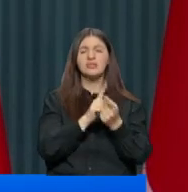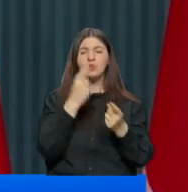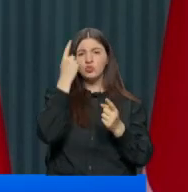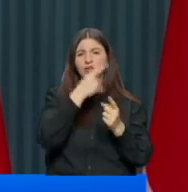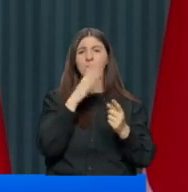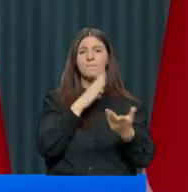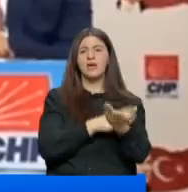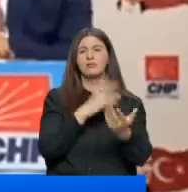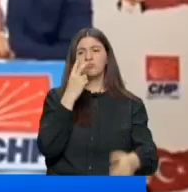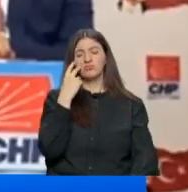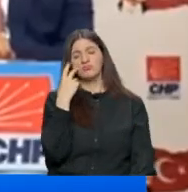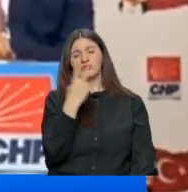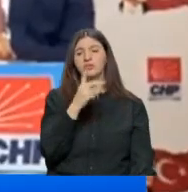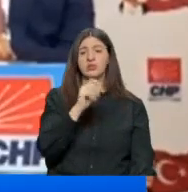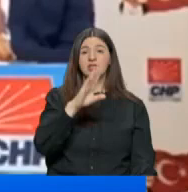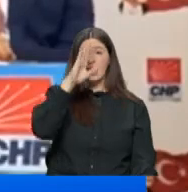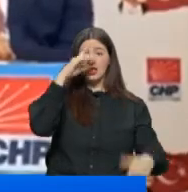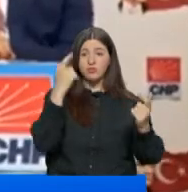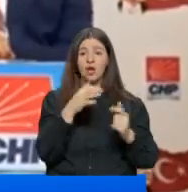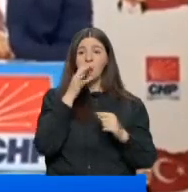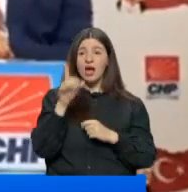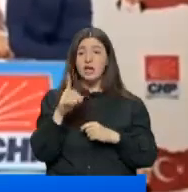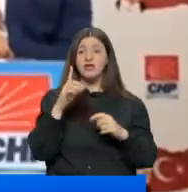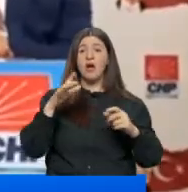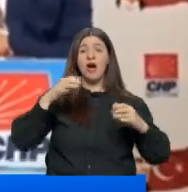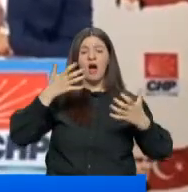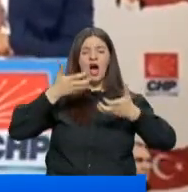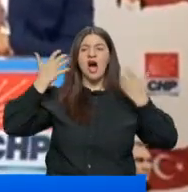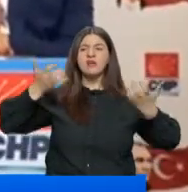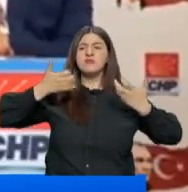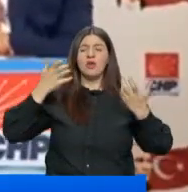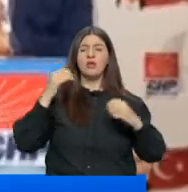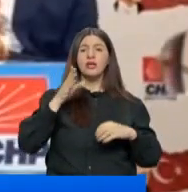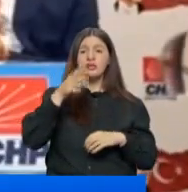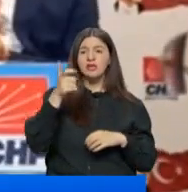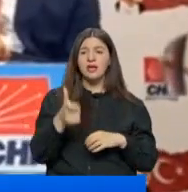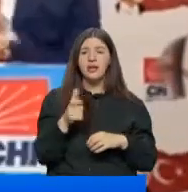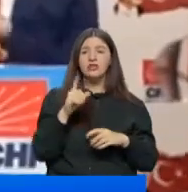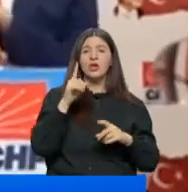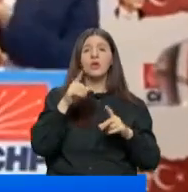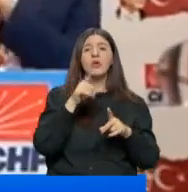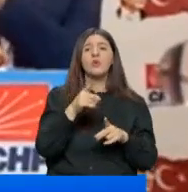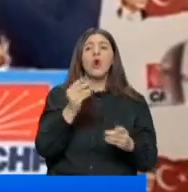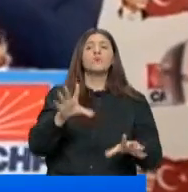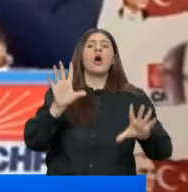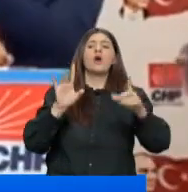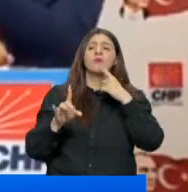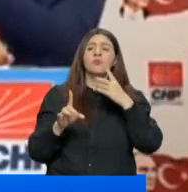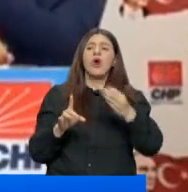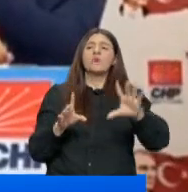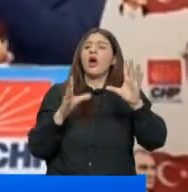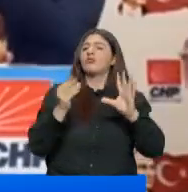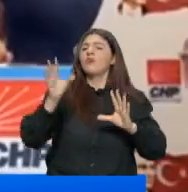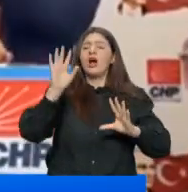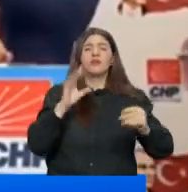belgeleriyle ifade edeceğiz. İstanbul'da, Ankara'da aslan kesilenlerin gittiği yerde şunu demeden olmaz, bunu demeden olmaz